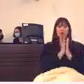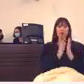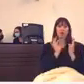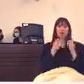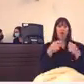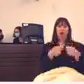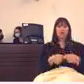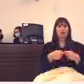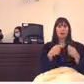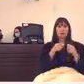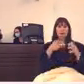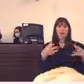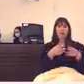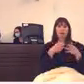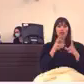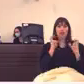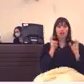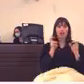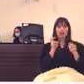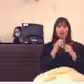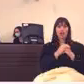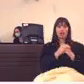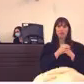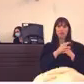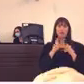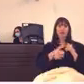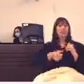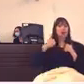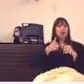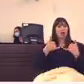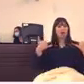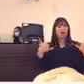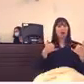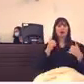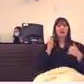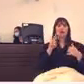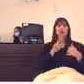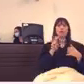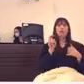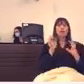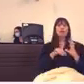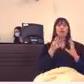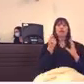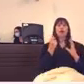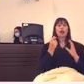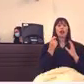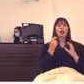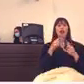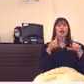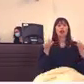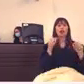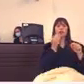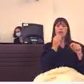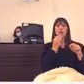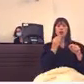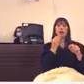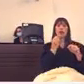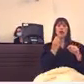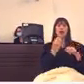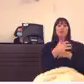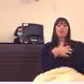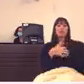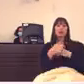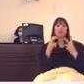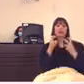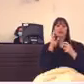חבר מועצת העיר, והדגשים של מנהל הרווחה, 200,000 שקל לתלושי מזון לנזקקים בעיר חיפה. לא